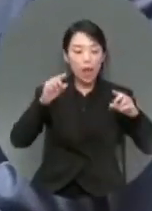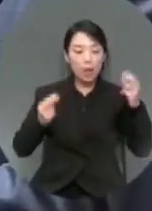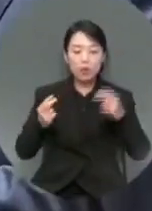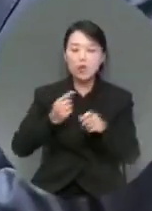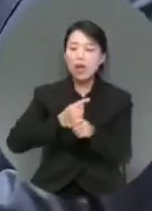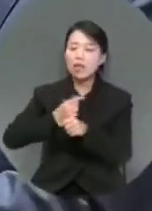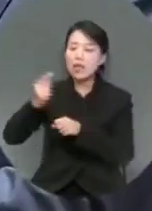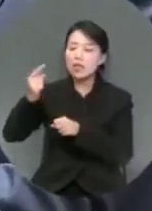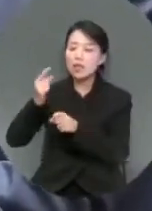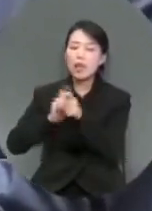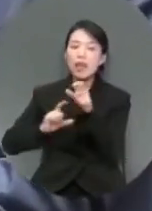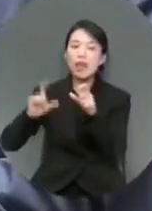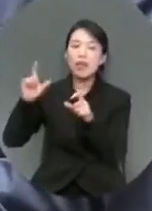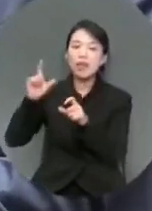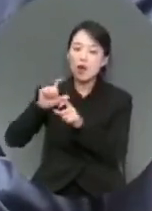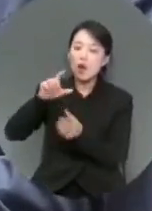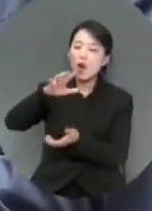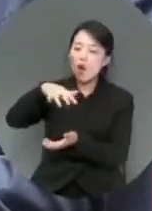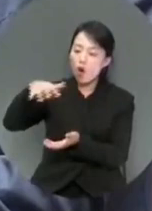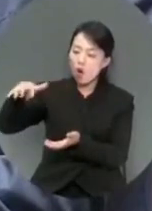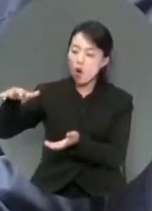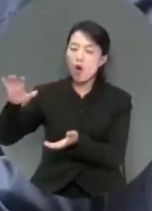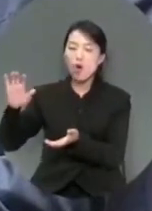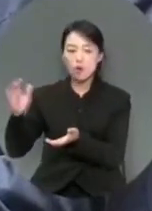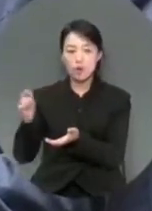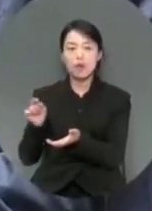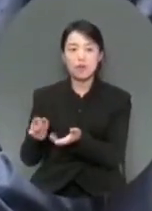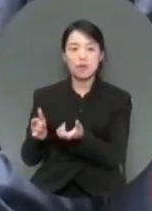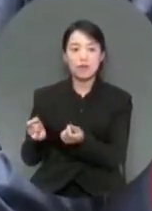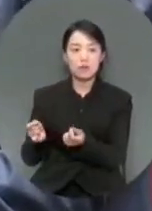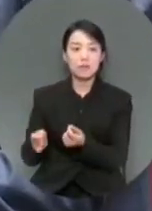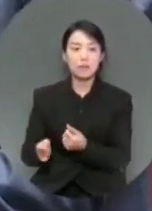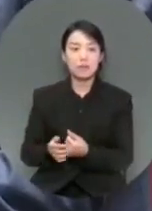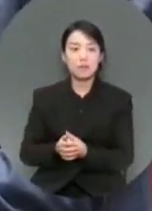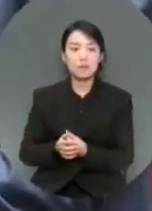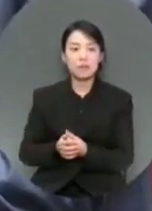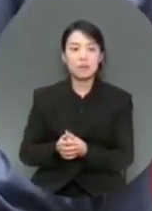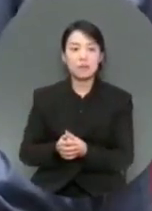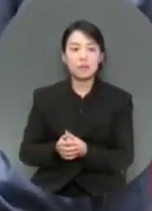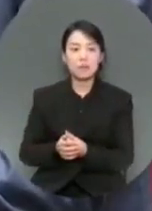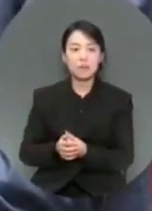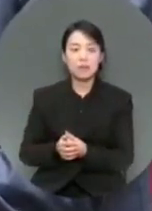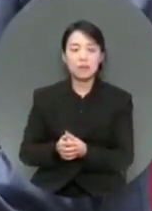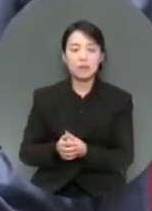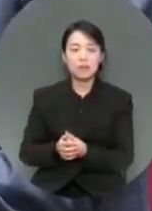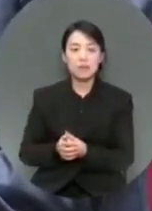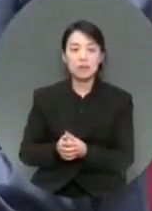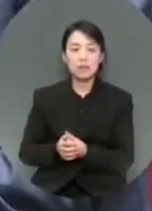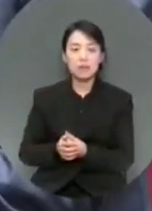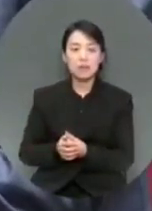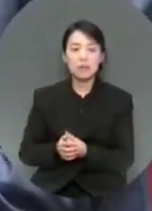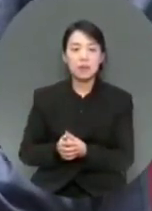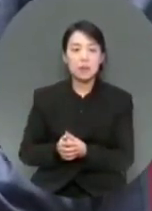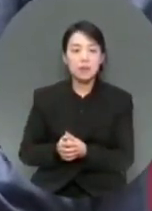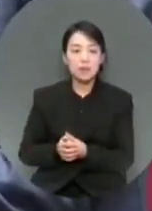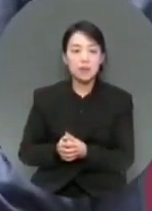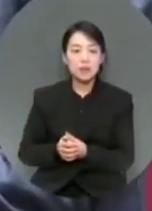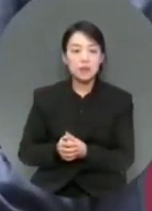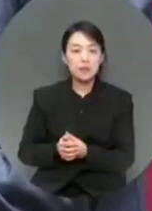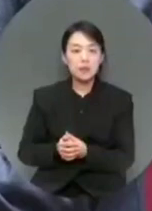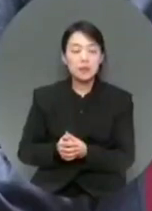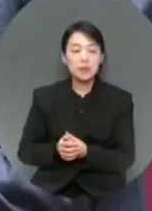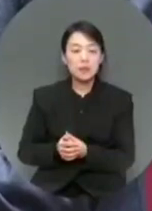더 세입은 더 들어온다. 그것은 예정차나 저희하고 같습니다. 다만 들어오는 아니, 크기가 조금 차이가 있죠. 근거가 뭡니까?